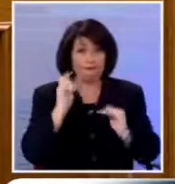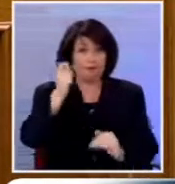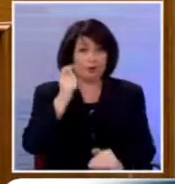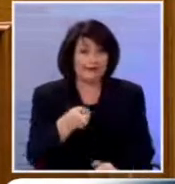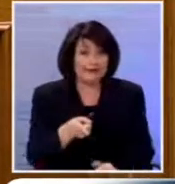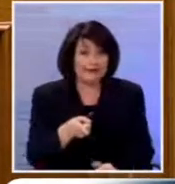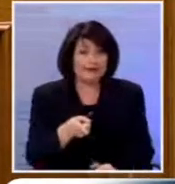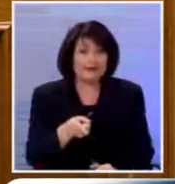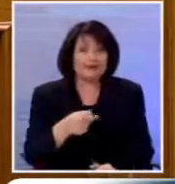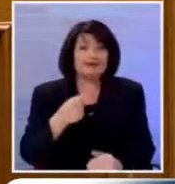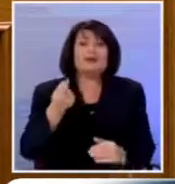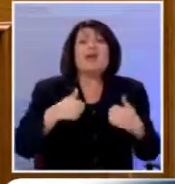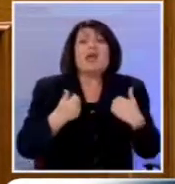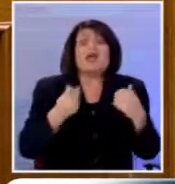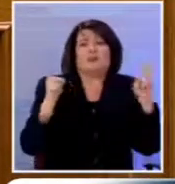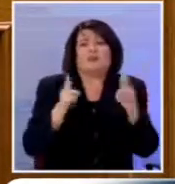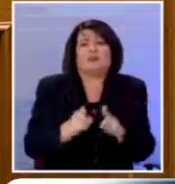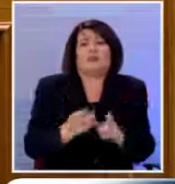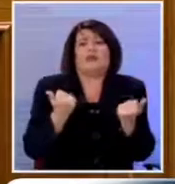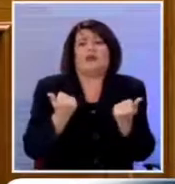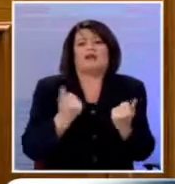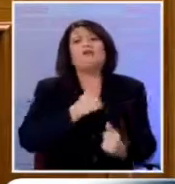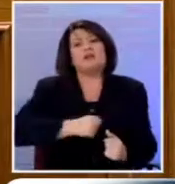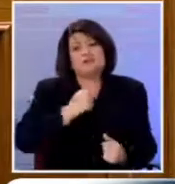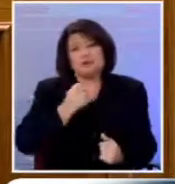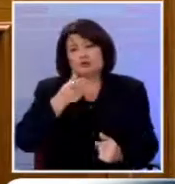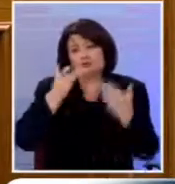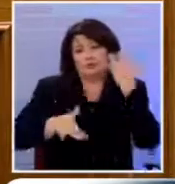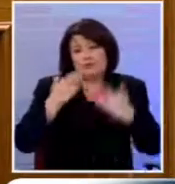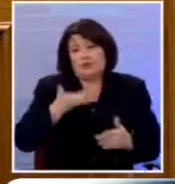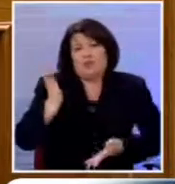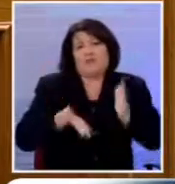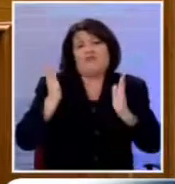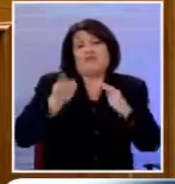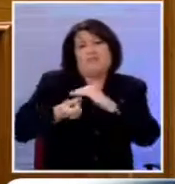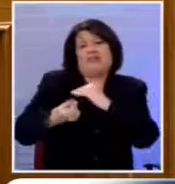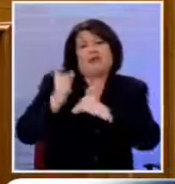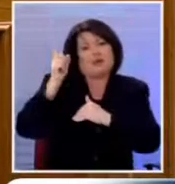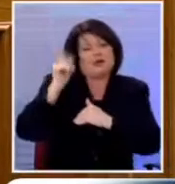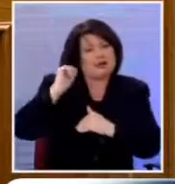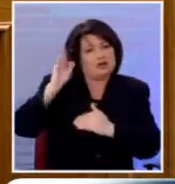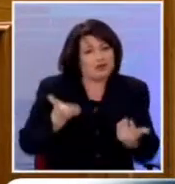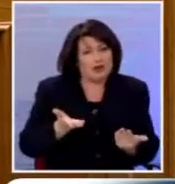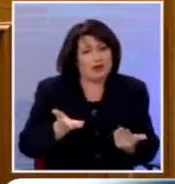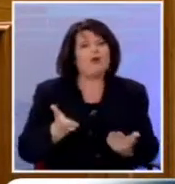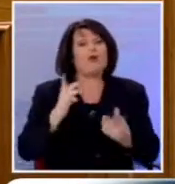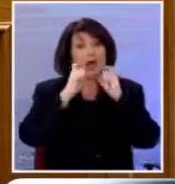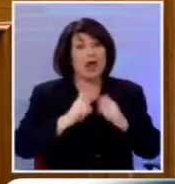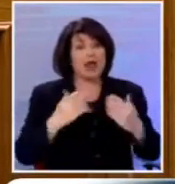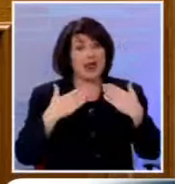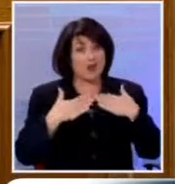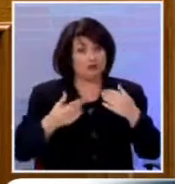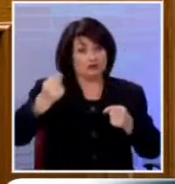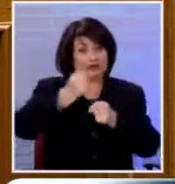θα υπάρχουν πλέον νέοι άνθρωποι. Θα έχουν δυστυχώς όλοι μεταναστεύσει. Είναι χρέος μιας αριστερής κυβέρνησης και θα γίνει